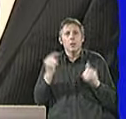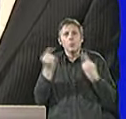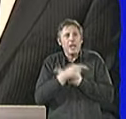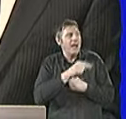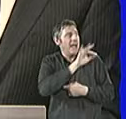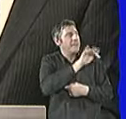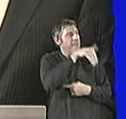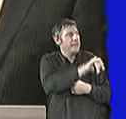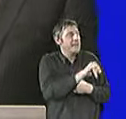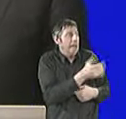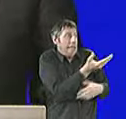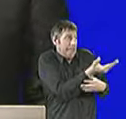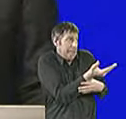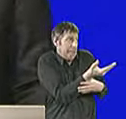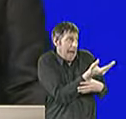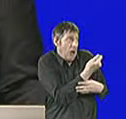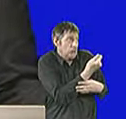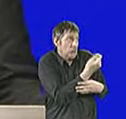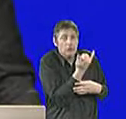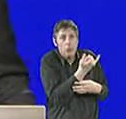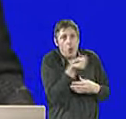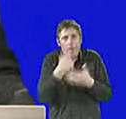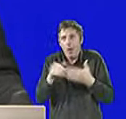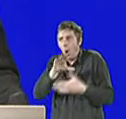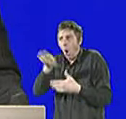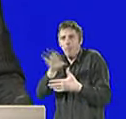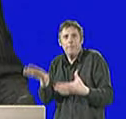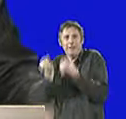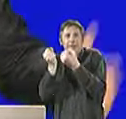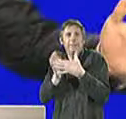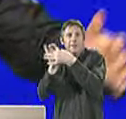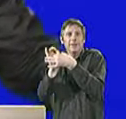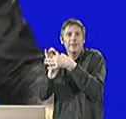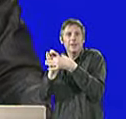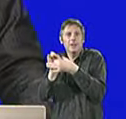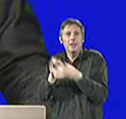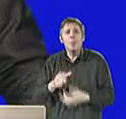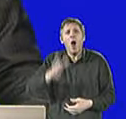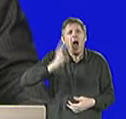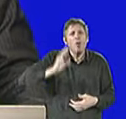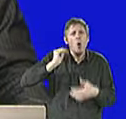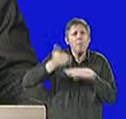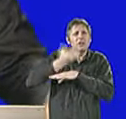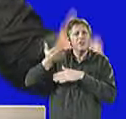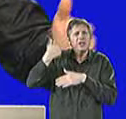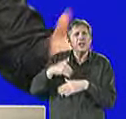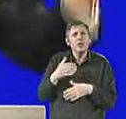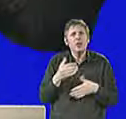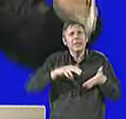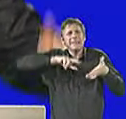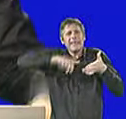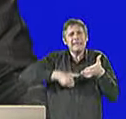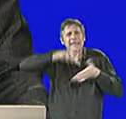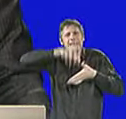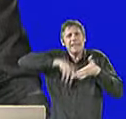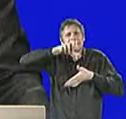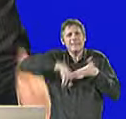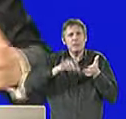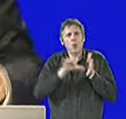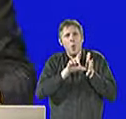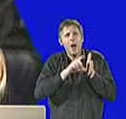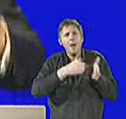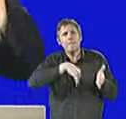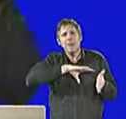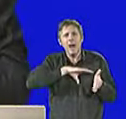FMI, il m'est arrivé dans le passé de voter des traités et des lois proposées par